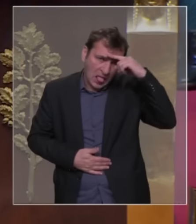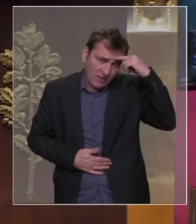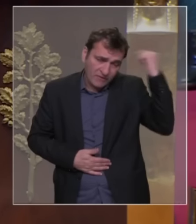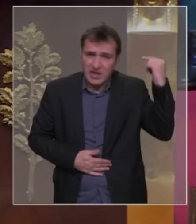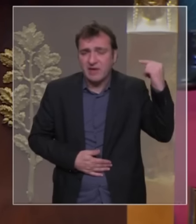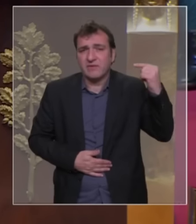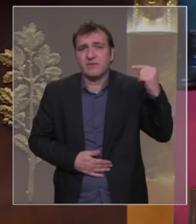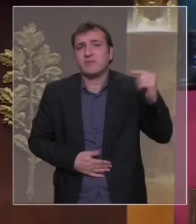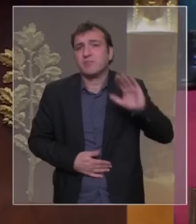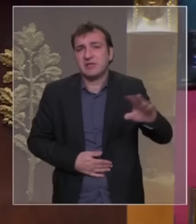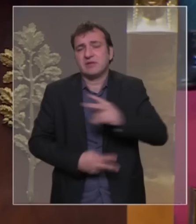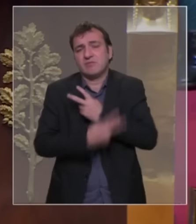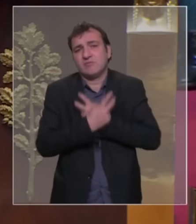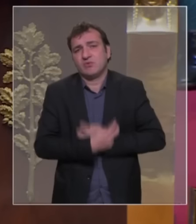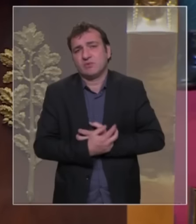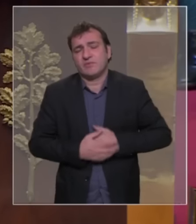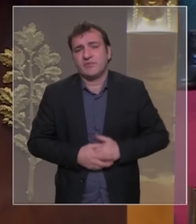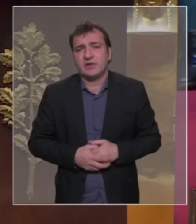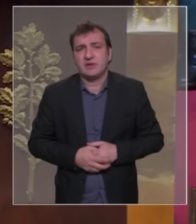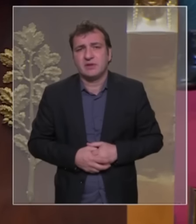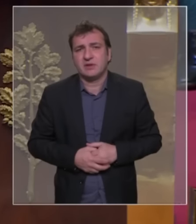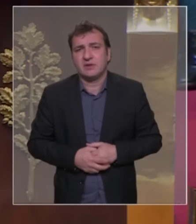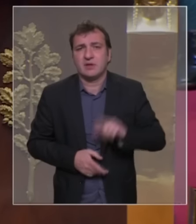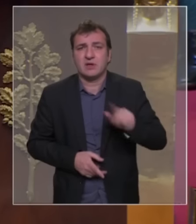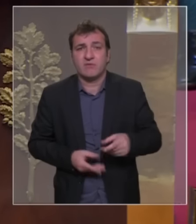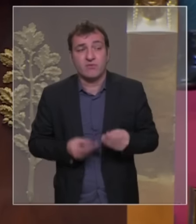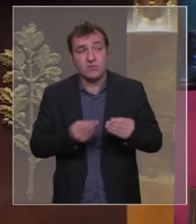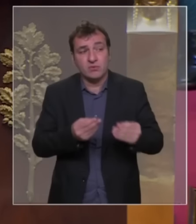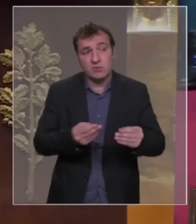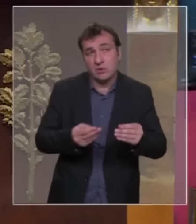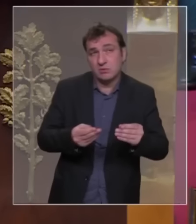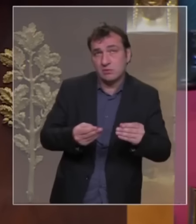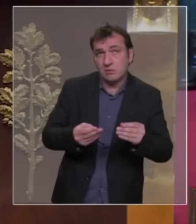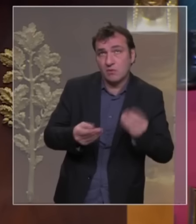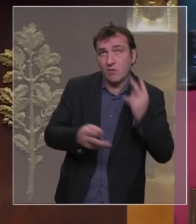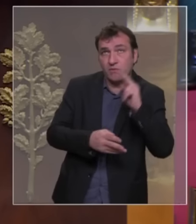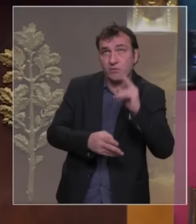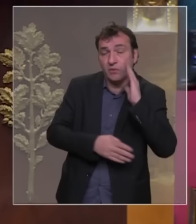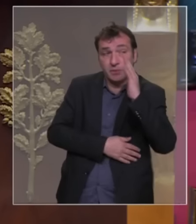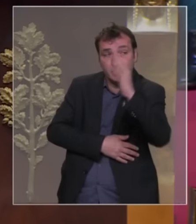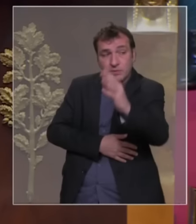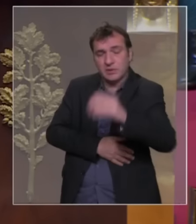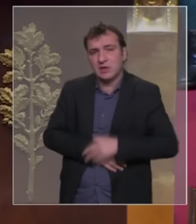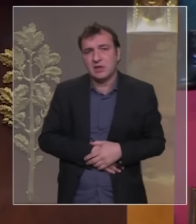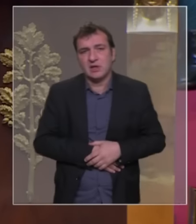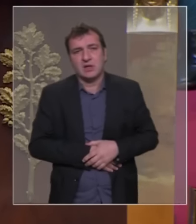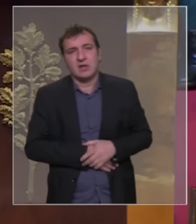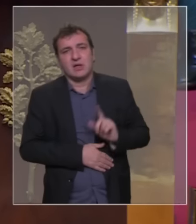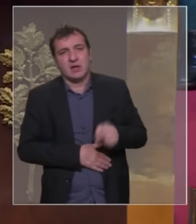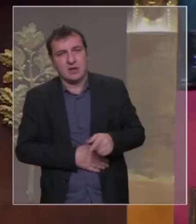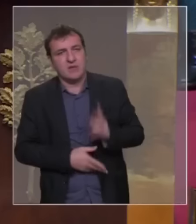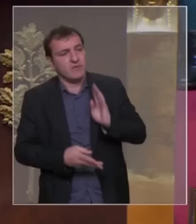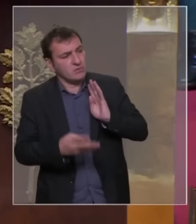ovine. Nous devons enfin leur donner des perspectives à long terme. Il faut renforcer la transparence sur les marges pratiquées